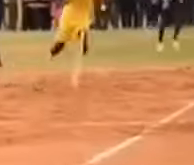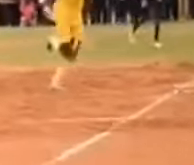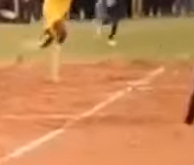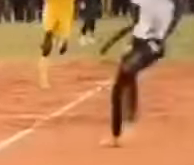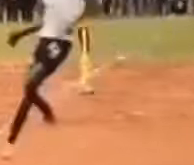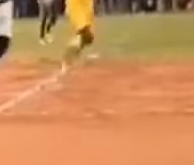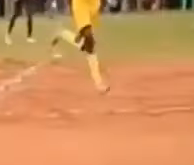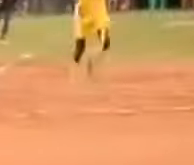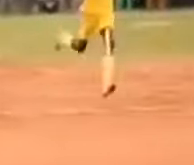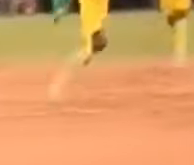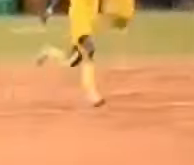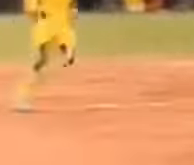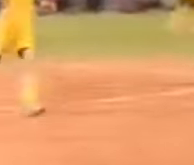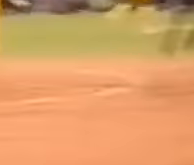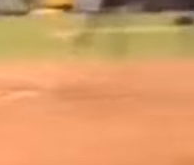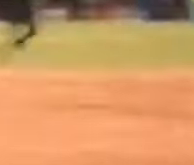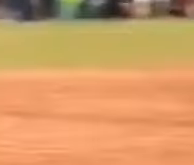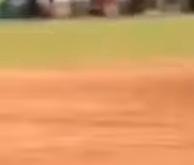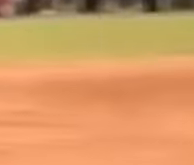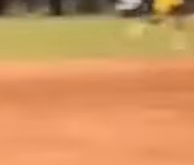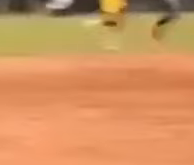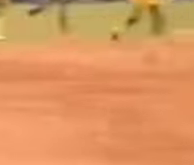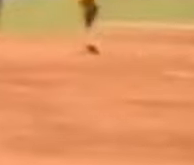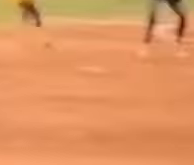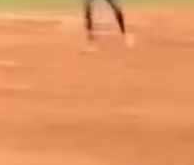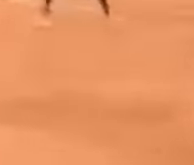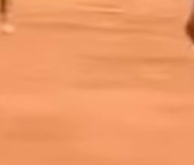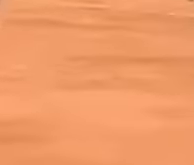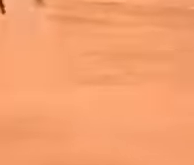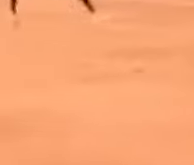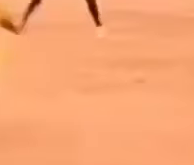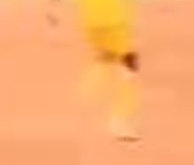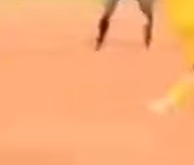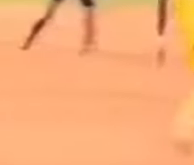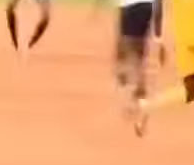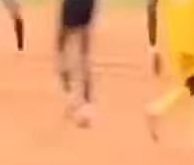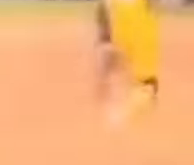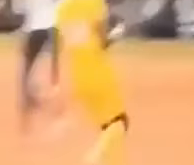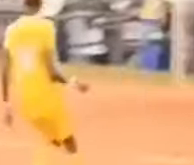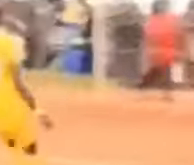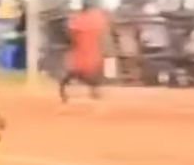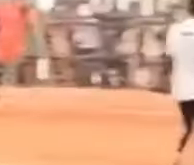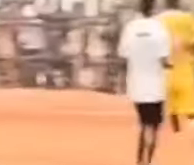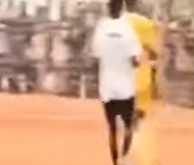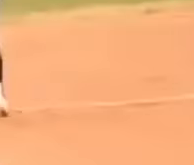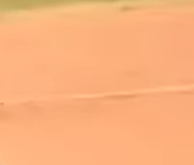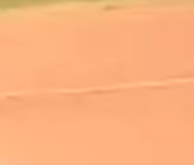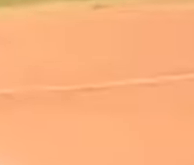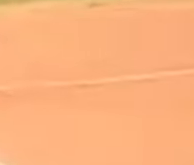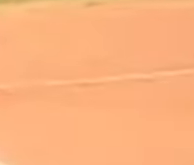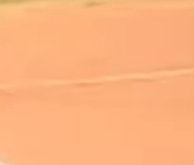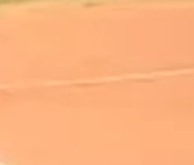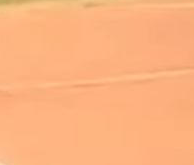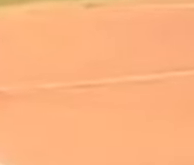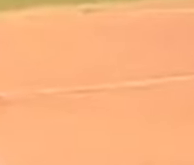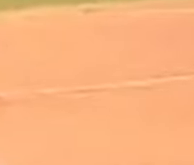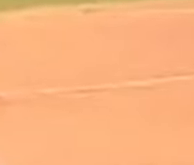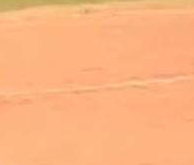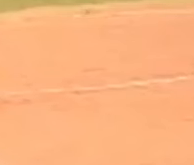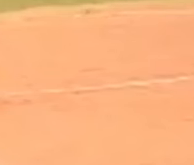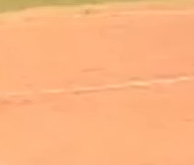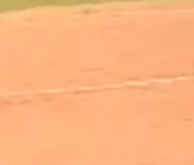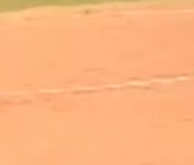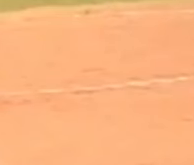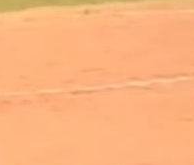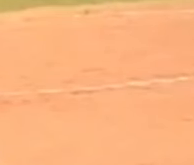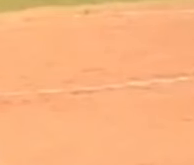ne Bulemeezi guwedde ku ggoolo 2-2. Abadala abazannya Kyaggwe ekubiddwa Ssingo ku ggoolo emu ku Bwerere, Busujju ne Busiro guwedde ku ggoolo emu